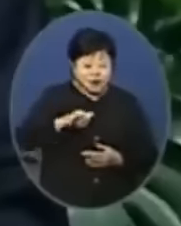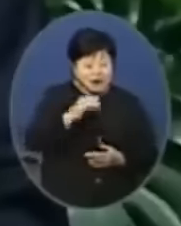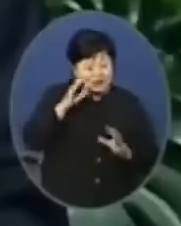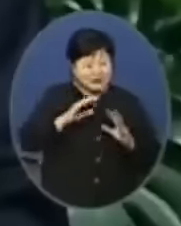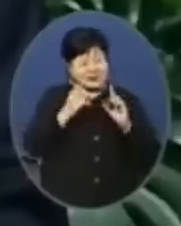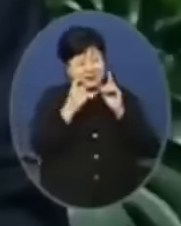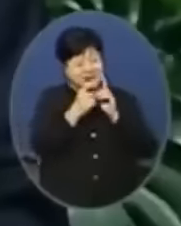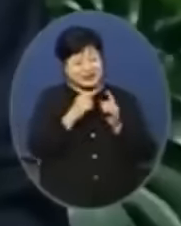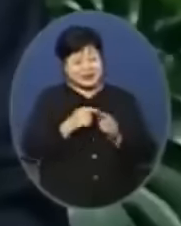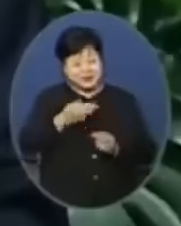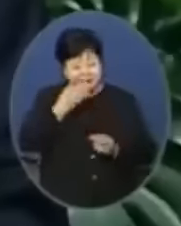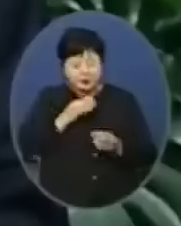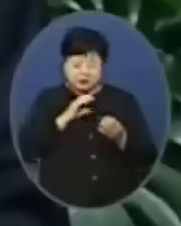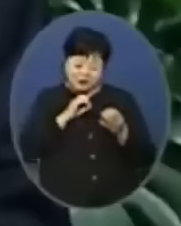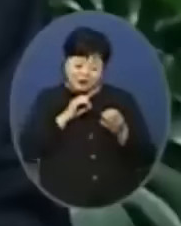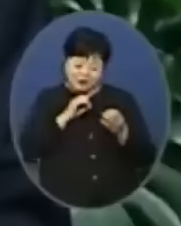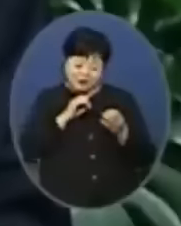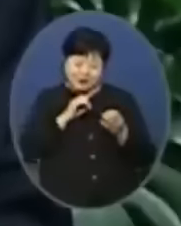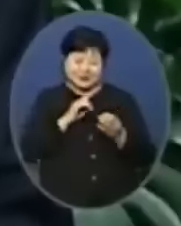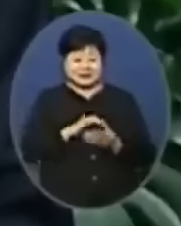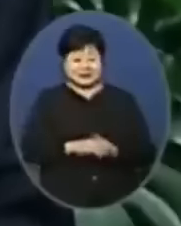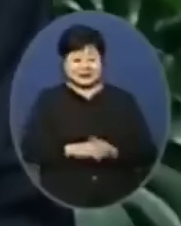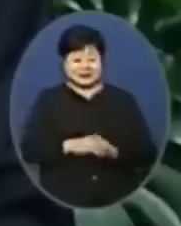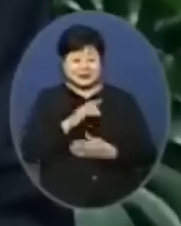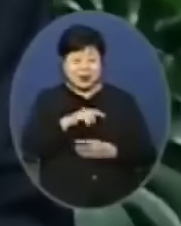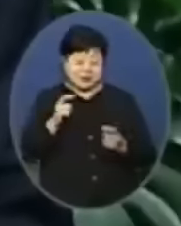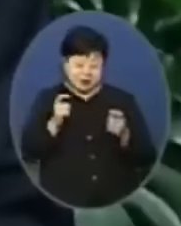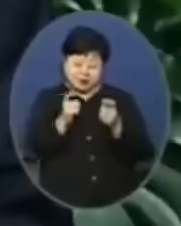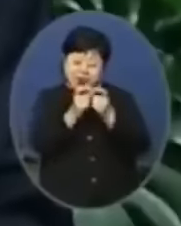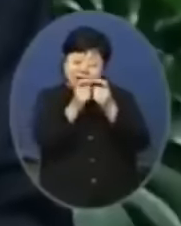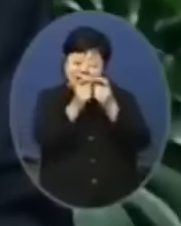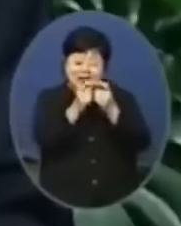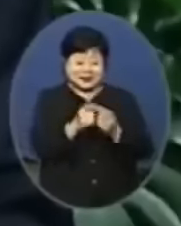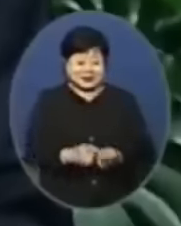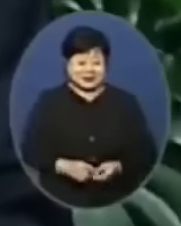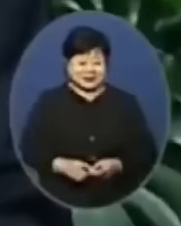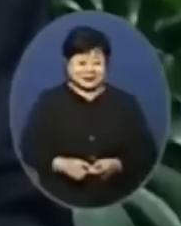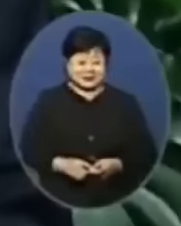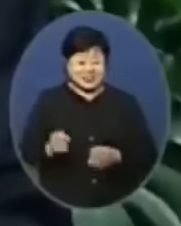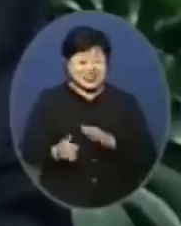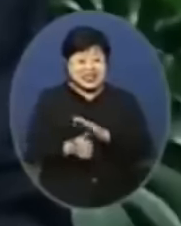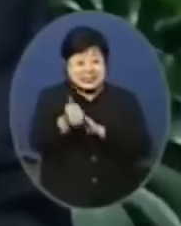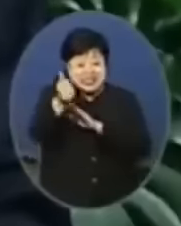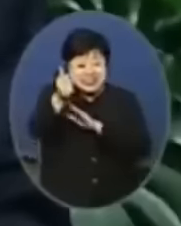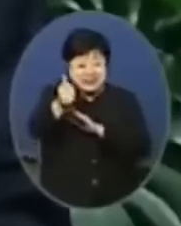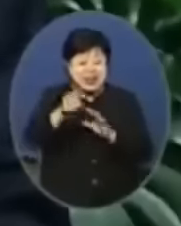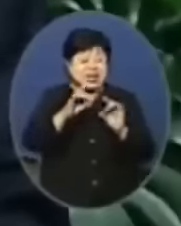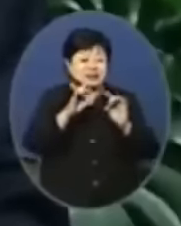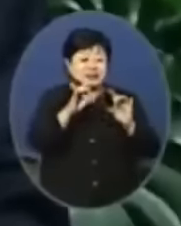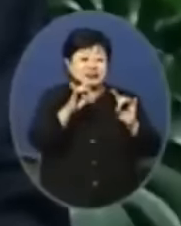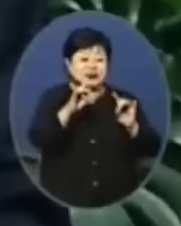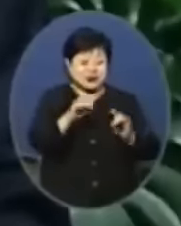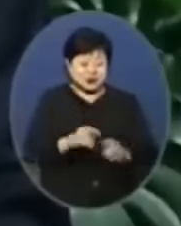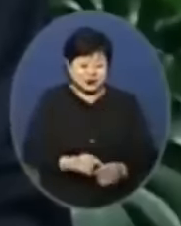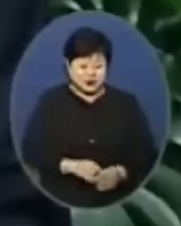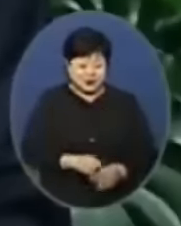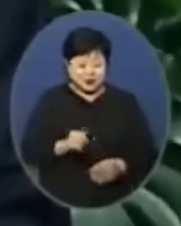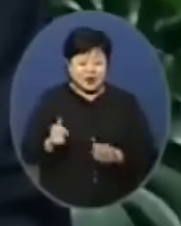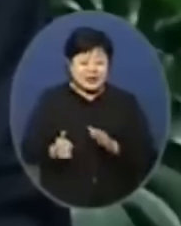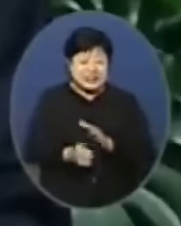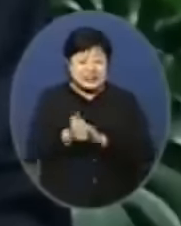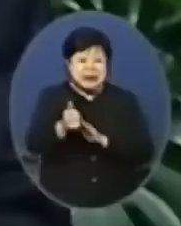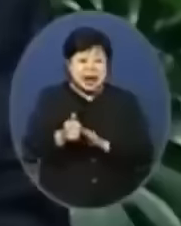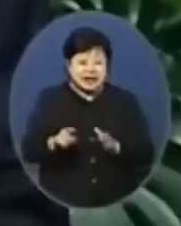같이 식사를 하면서 이야기를 했었습니다. 나하고 마음이 딱 맞아요. 왜냐하면 저도 희망의 전도자인데 그는 희망의 신학자인